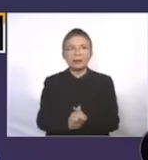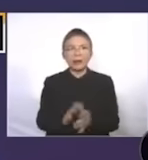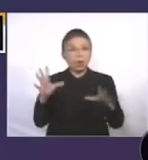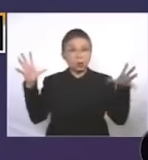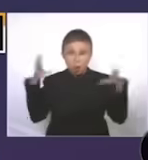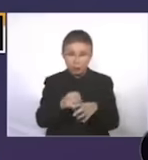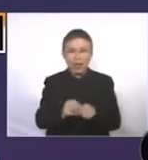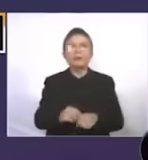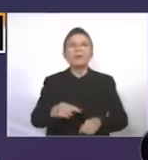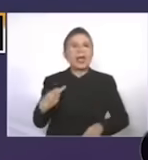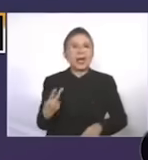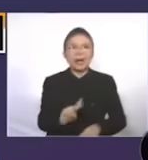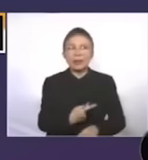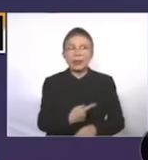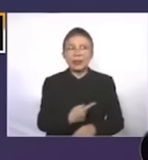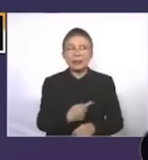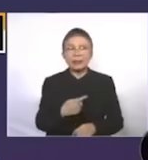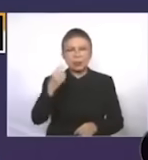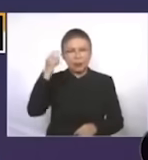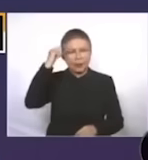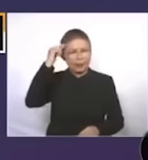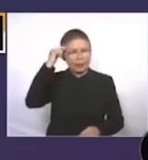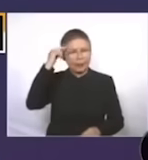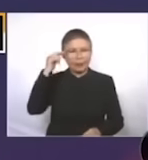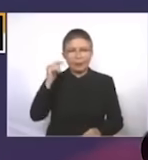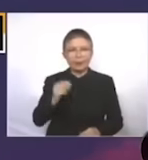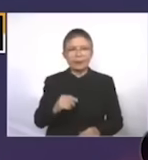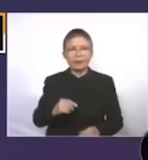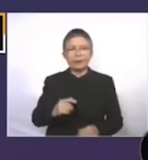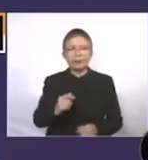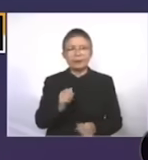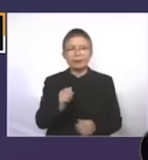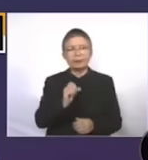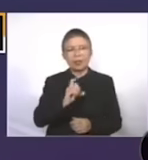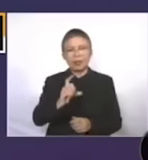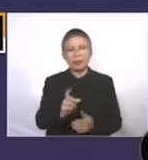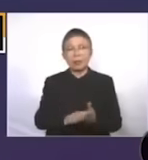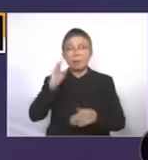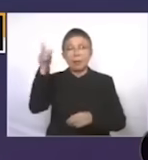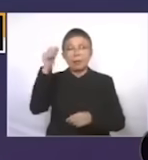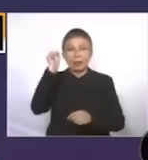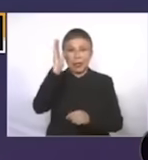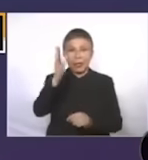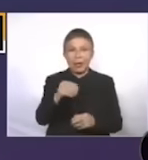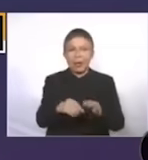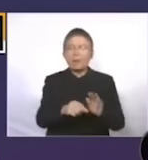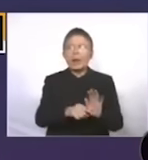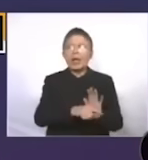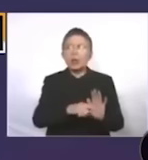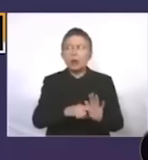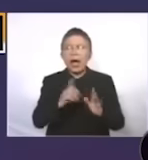seperti ya-o gitu kan ee penampilannya cukup bagus tetapi akhirnya kan dicermati ini